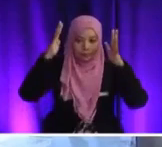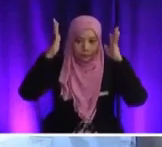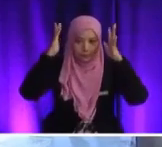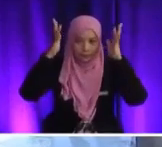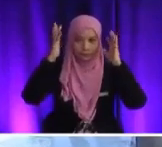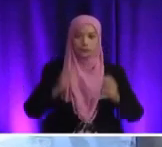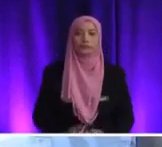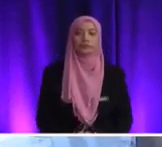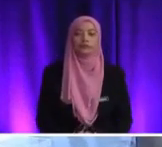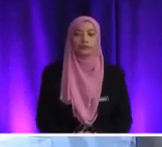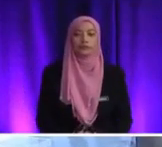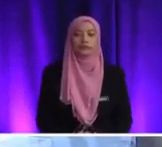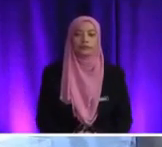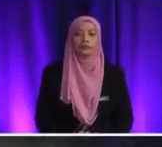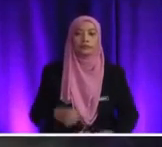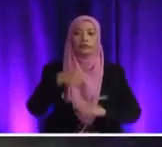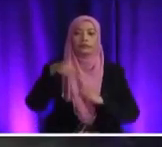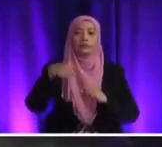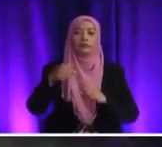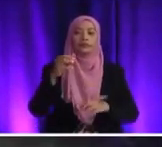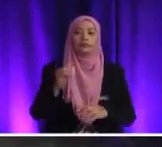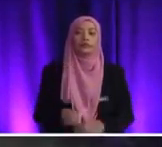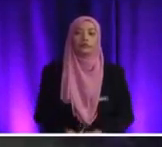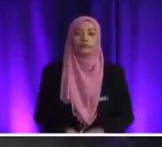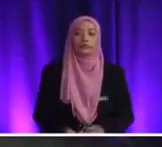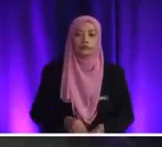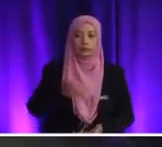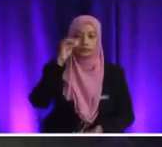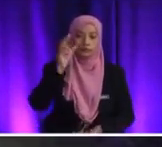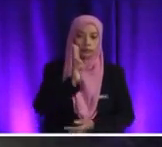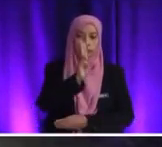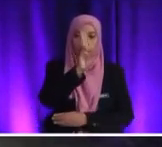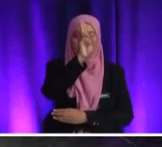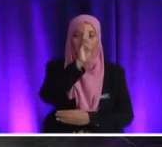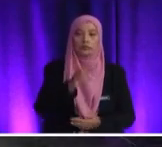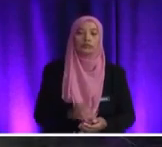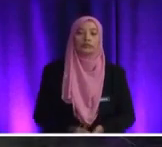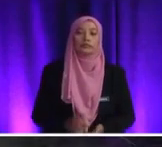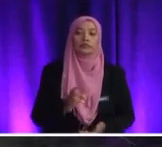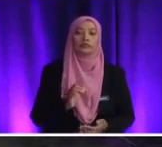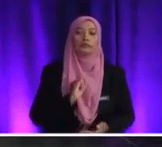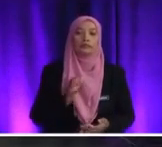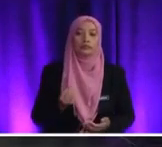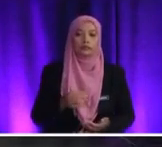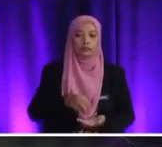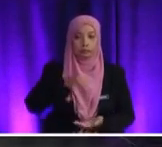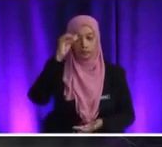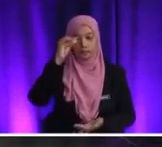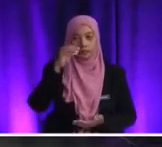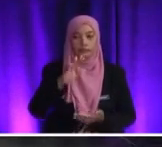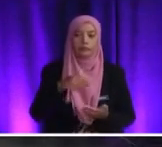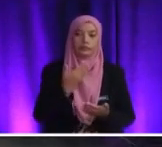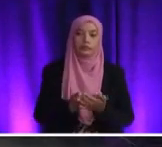Tetapi bila belajar di University adeke masa Yoona belajar by kriteria ada Cup